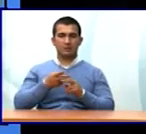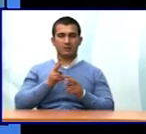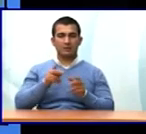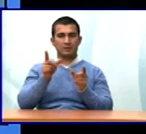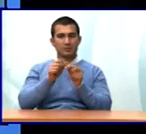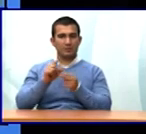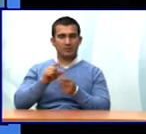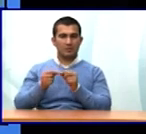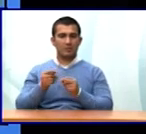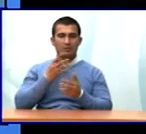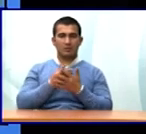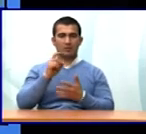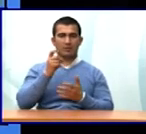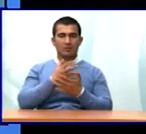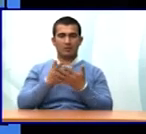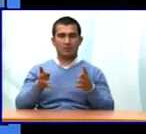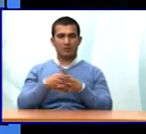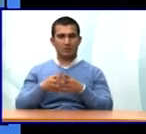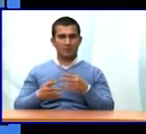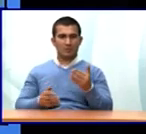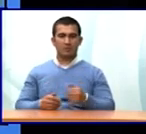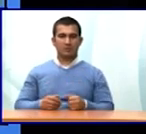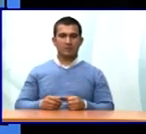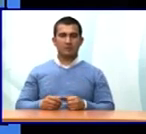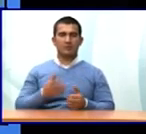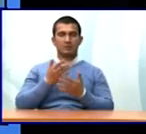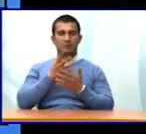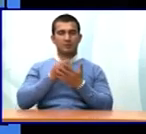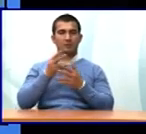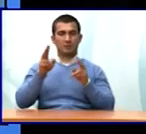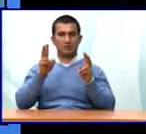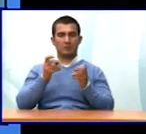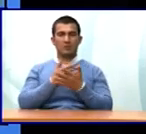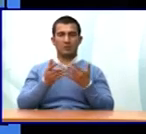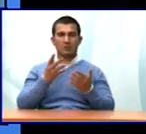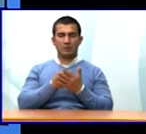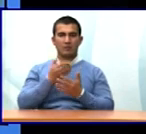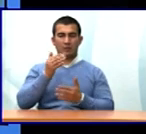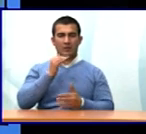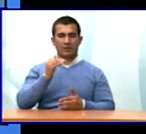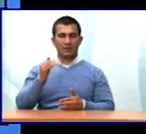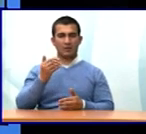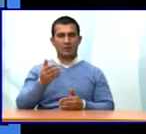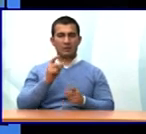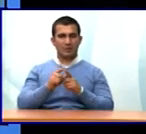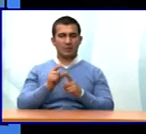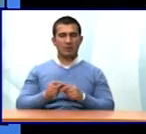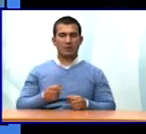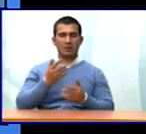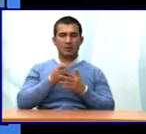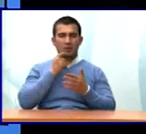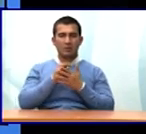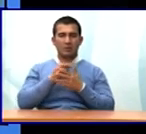suv. Bu ularning kimyoviy formulasi. Buni nomi demak, oddiy superfosfat deb nomlanar ekan. Ozuqaviy